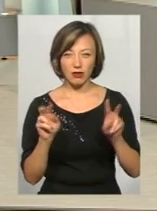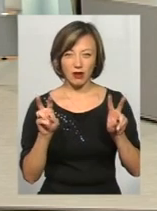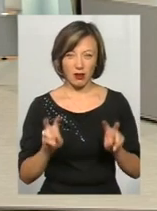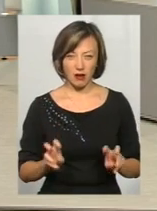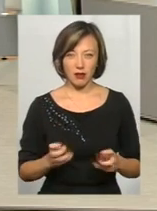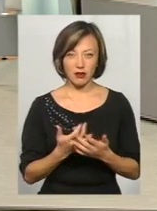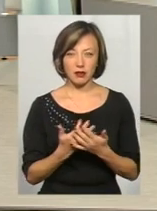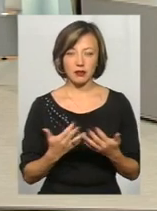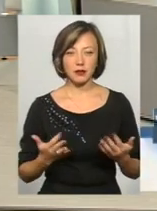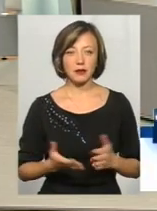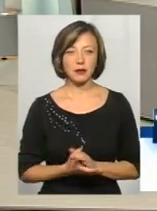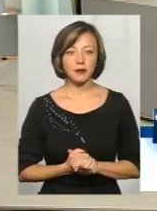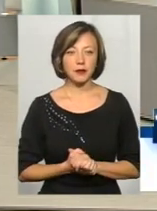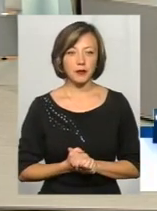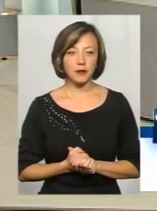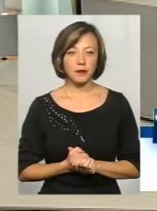є.